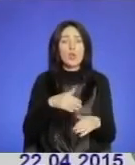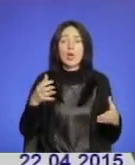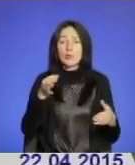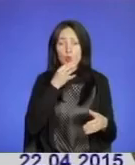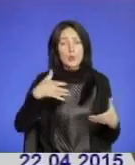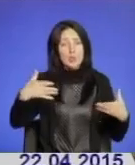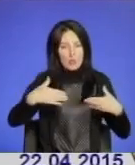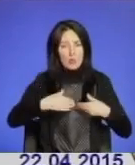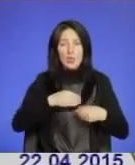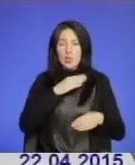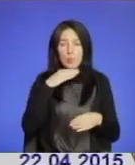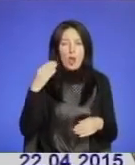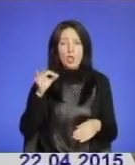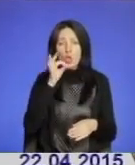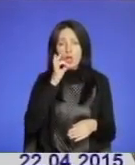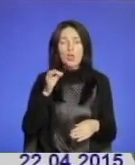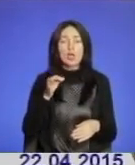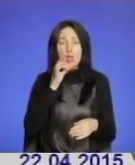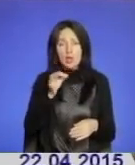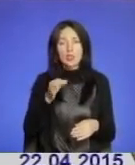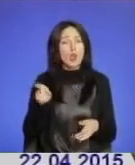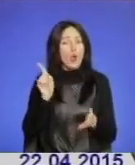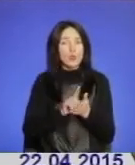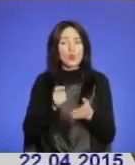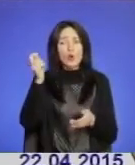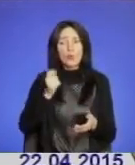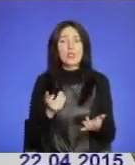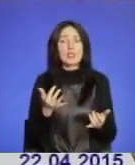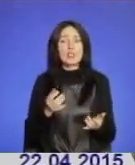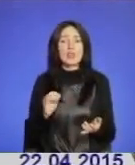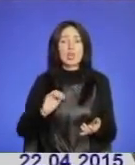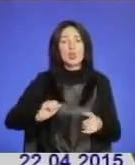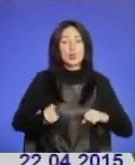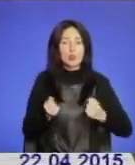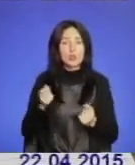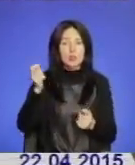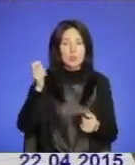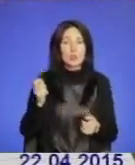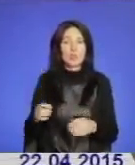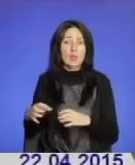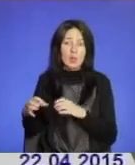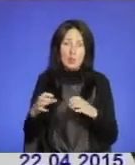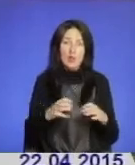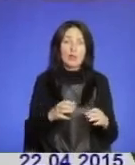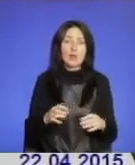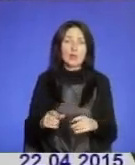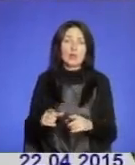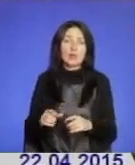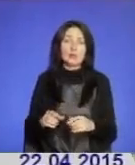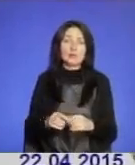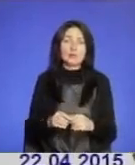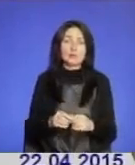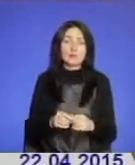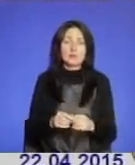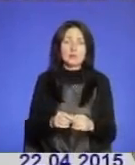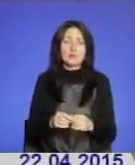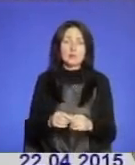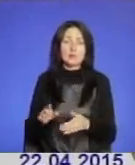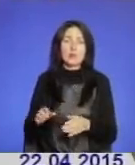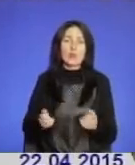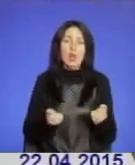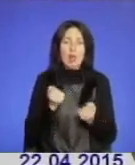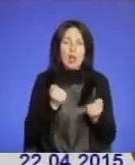дитинство на далекій півночі в сім'ї військового, він, журналіст з великим досвідом в автомобільній журналістиці, на телебаченні, радіо і пресі, любить